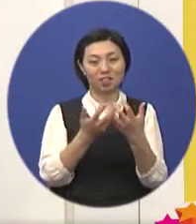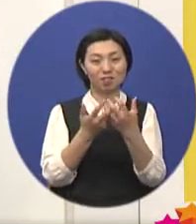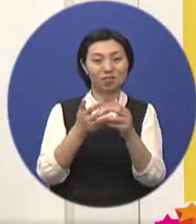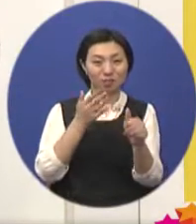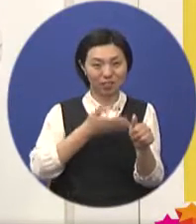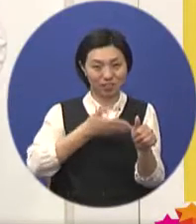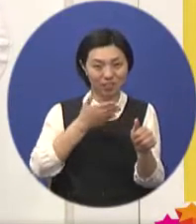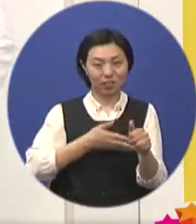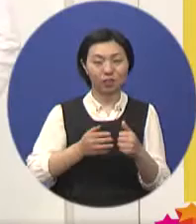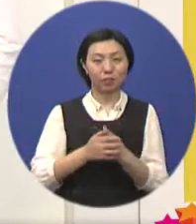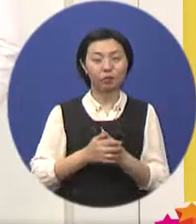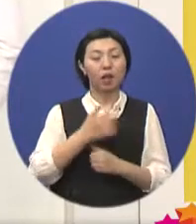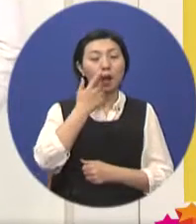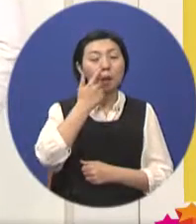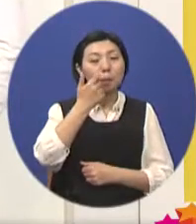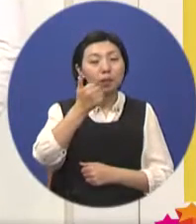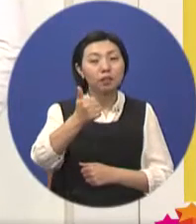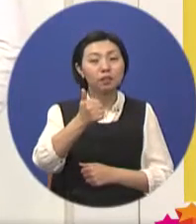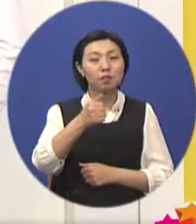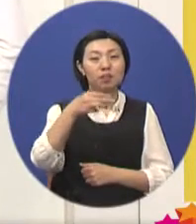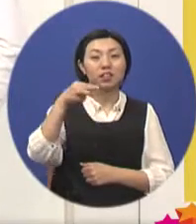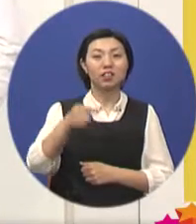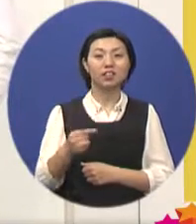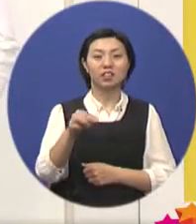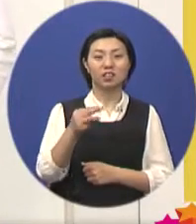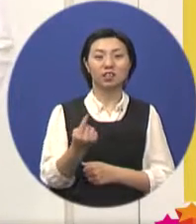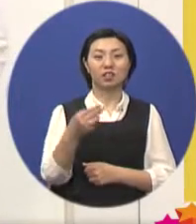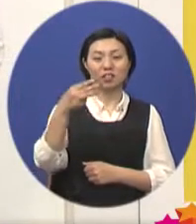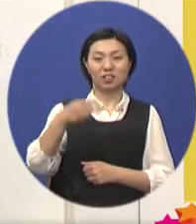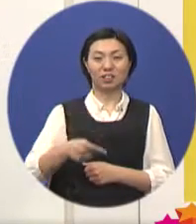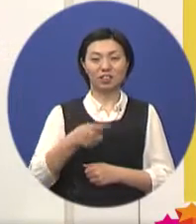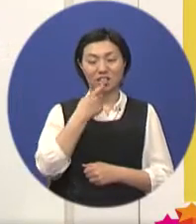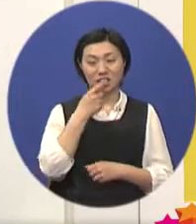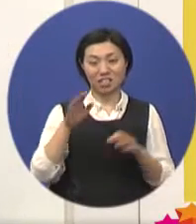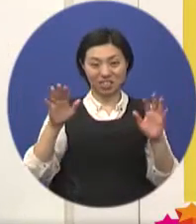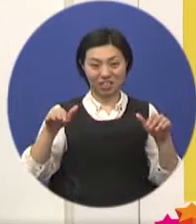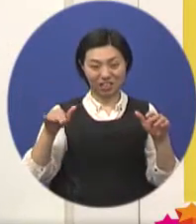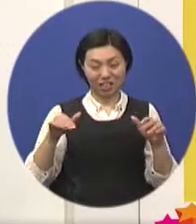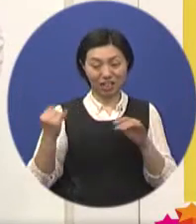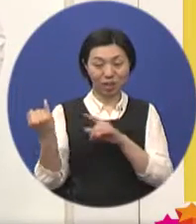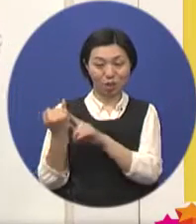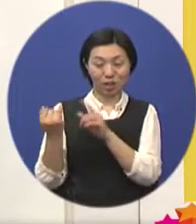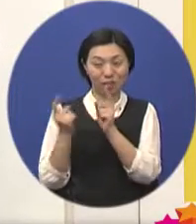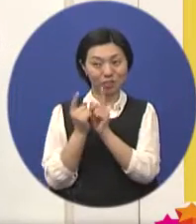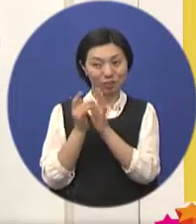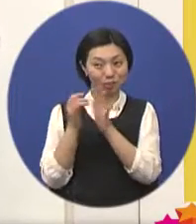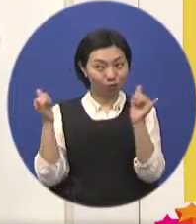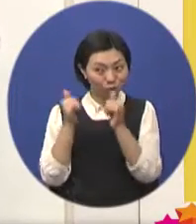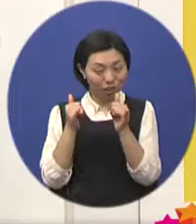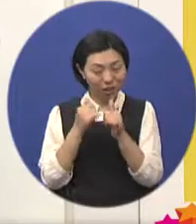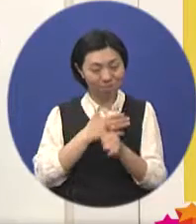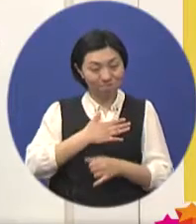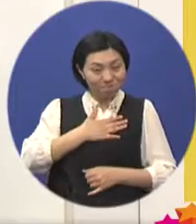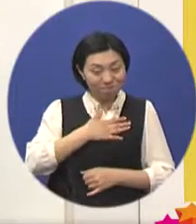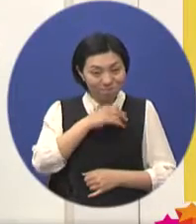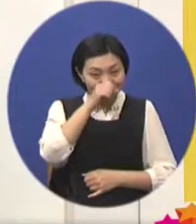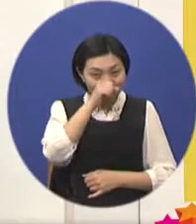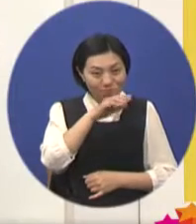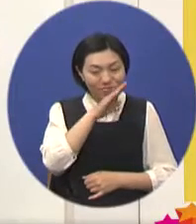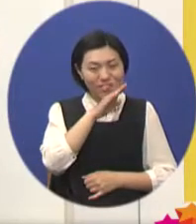예. 아버님. 예. 트로트 천사 이효정 씨 이렇게 직접 통화하니까 기분 좋으시죠? 그렇죠. 예. 네.